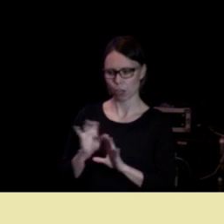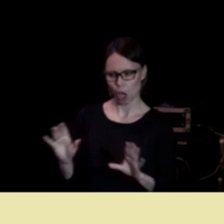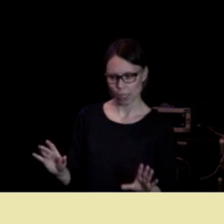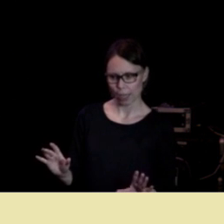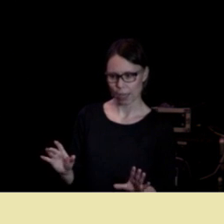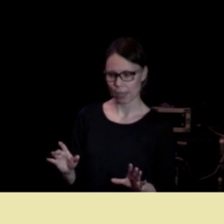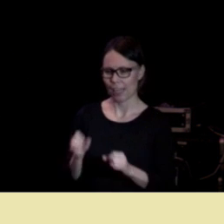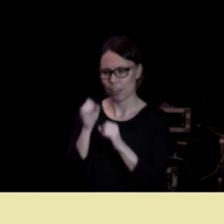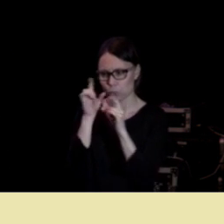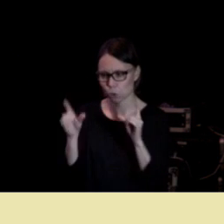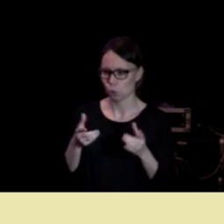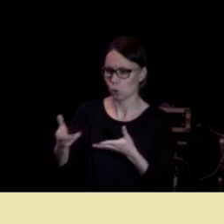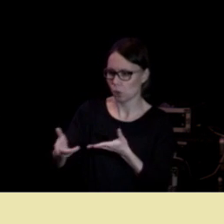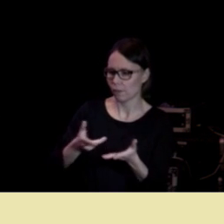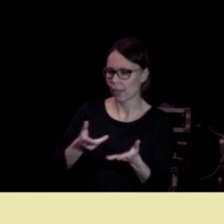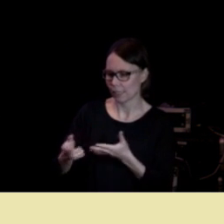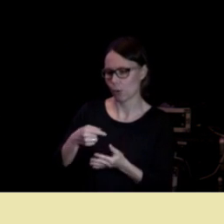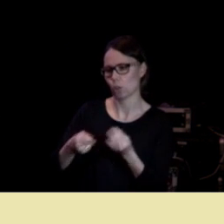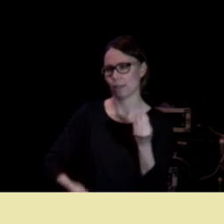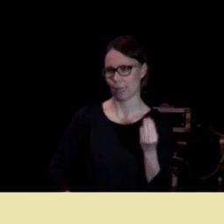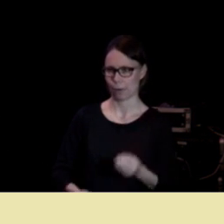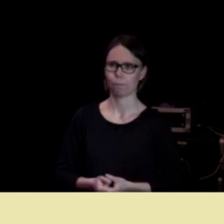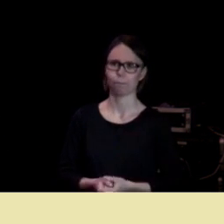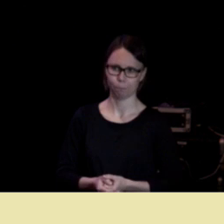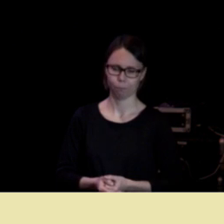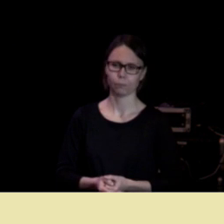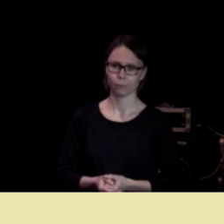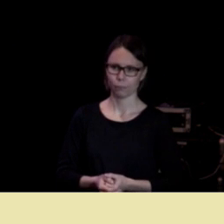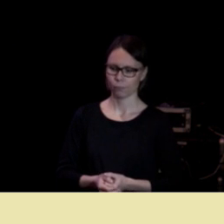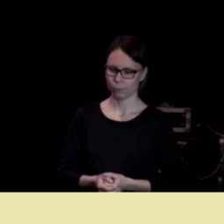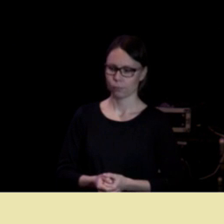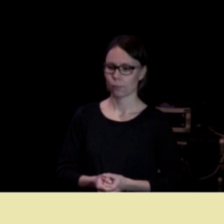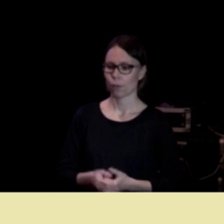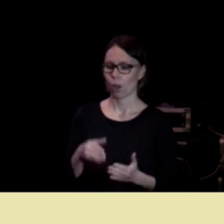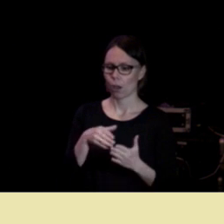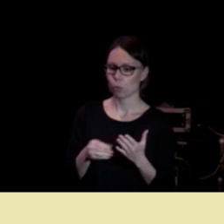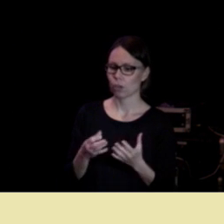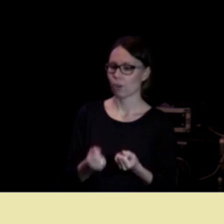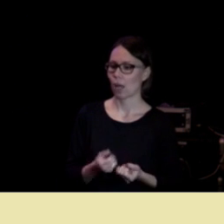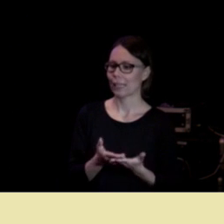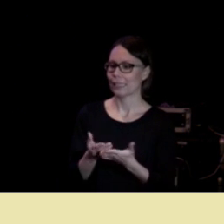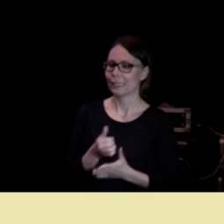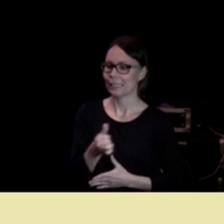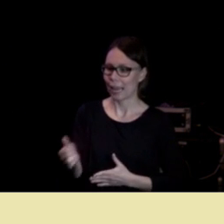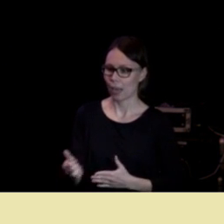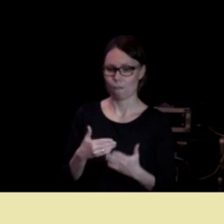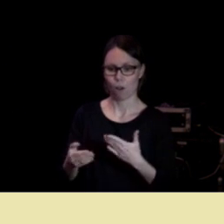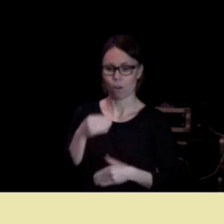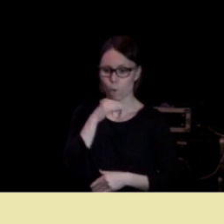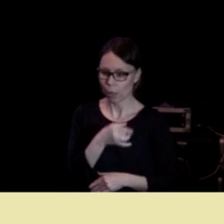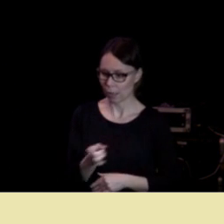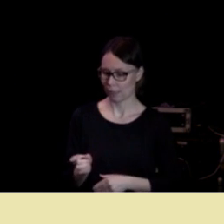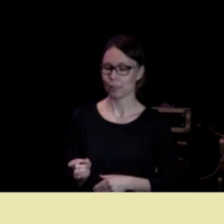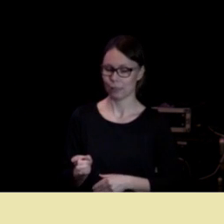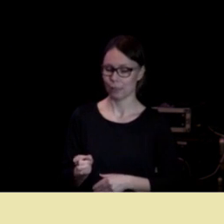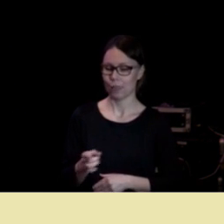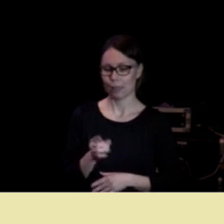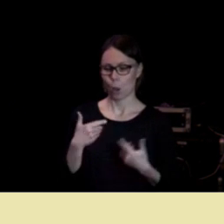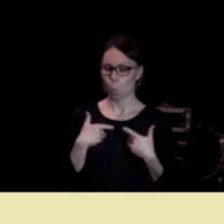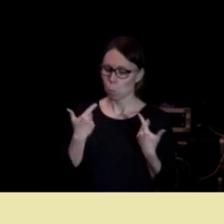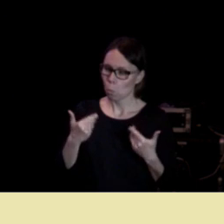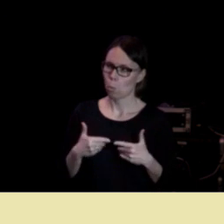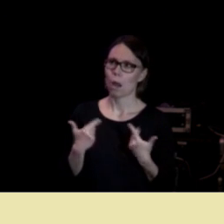ansvarsavklaringer, informasjonsutveksling med videre. Videre var det rapporter fra tjenesten selv, fagfolka. De